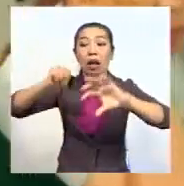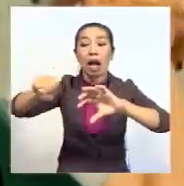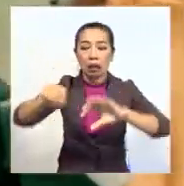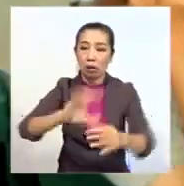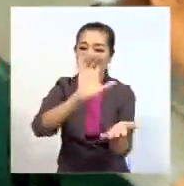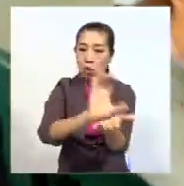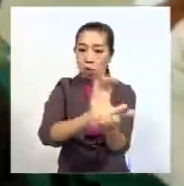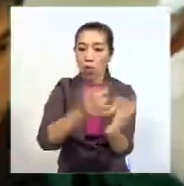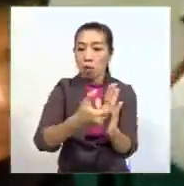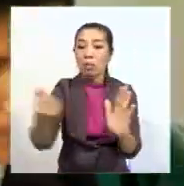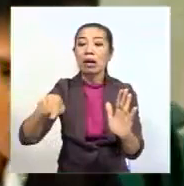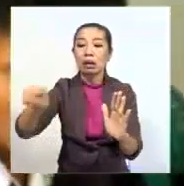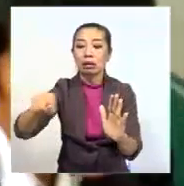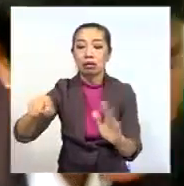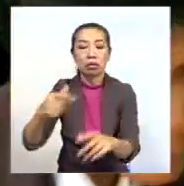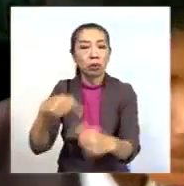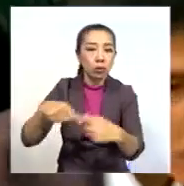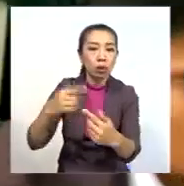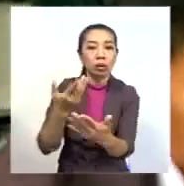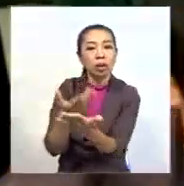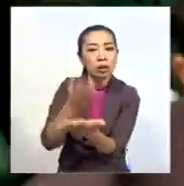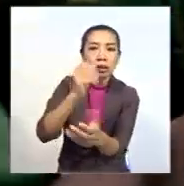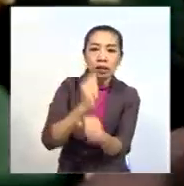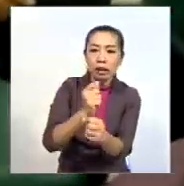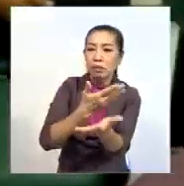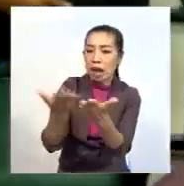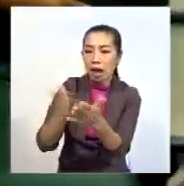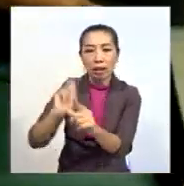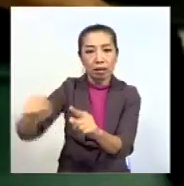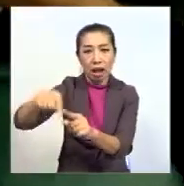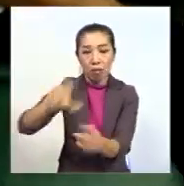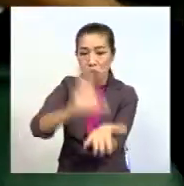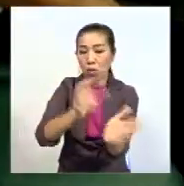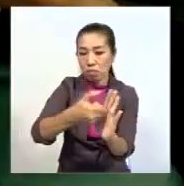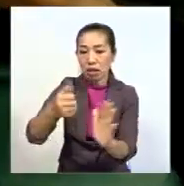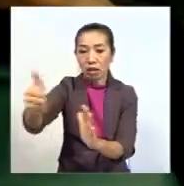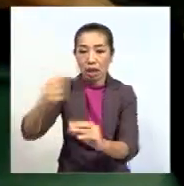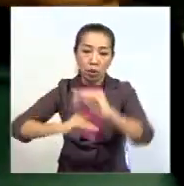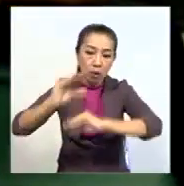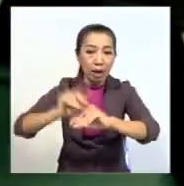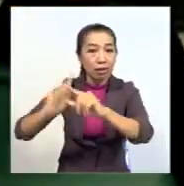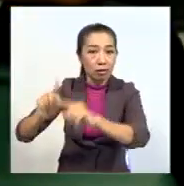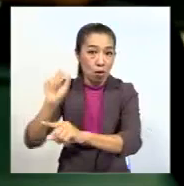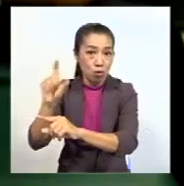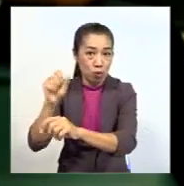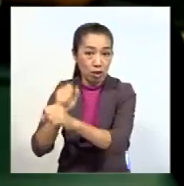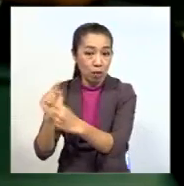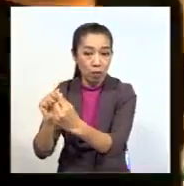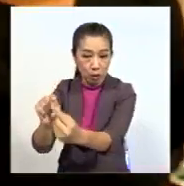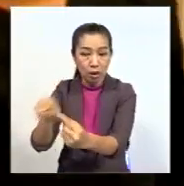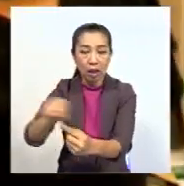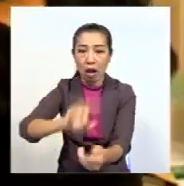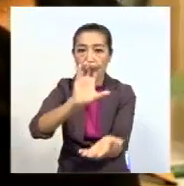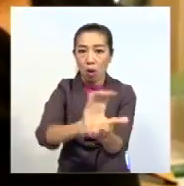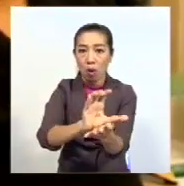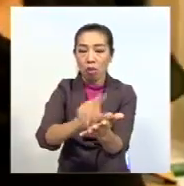ถเบิกจ่ายงบประมาณไปใช้ในการเบิกจ่ายงบประมาณหรือว่ารายจ่ายประจำและโครงการที่มีความจำเป็นต่อเนื่องเนี่ยสามารถ